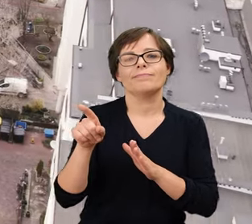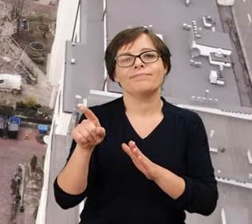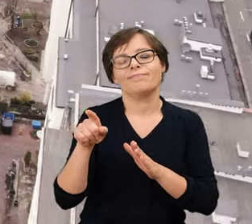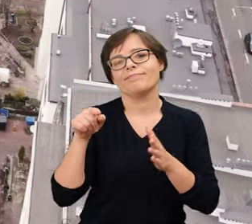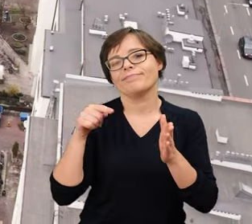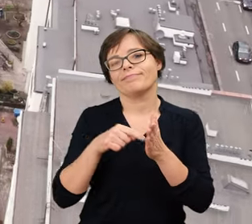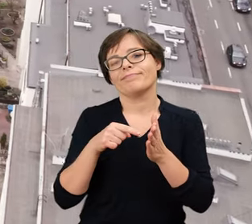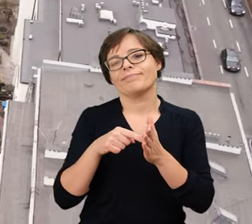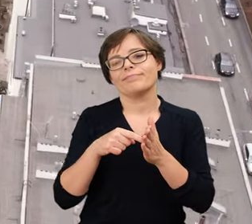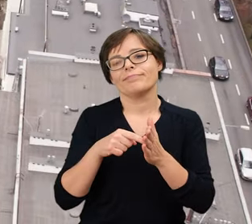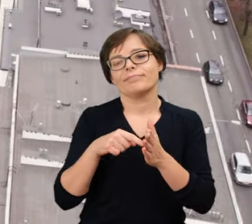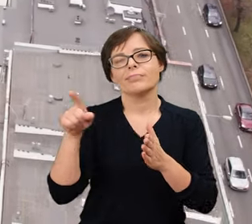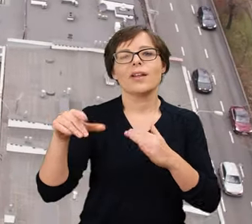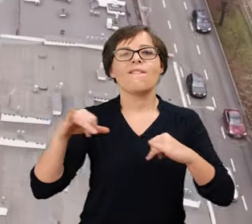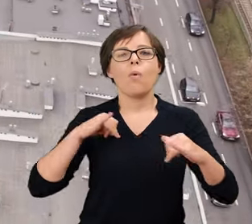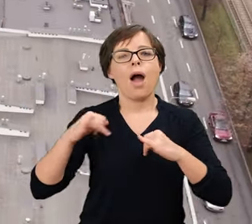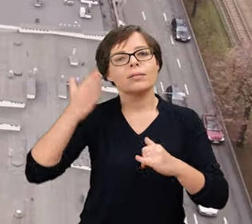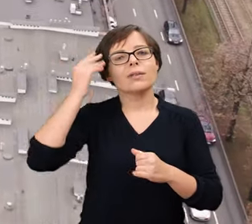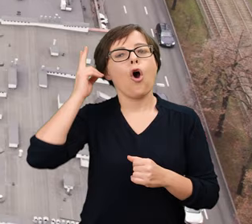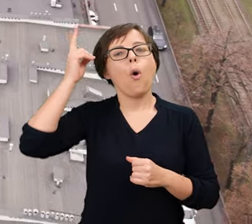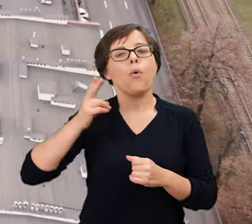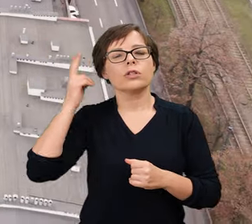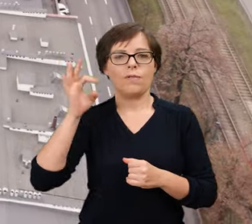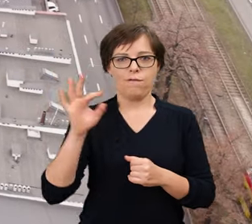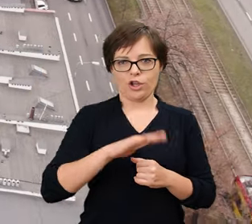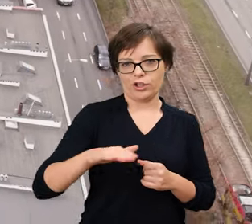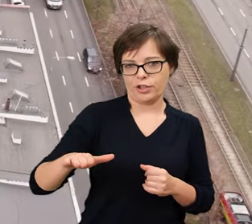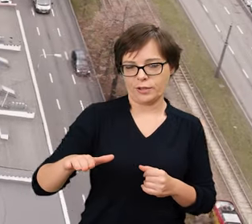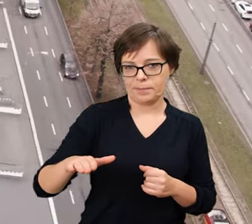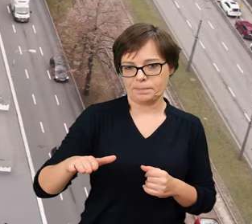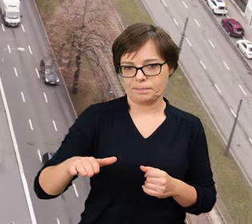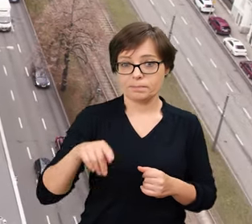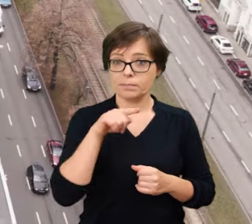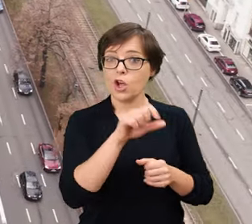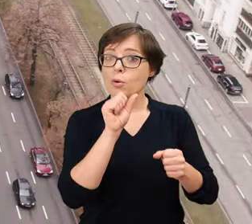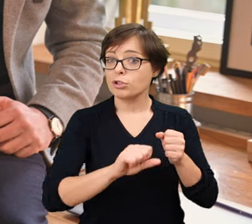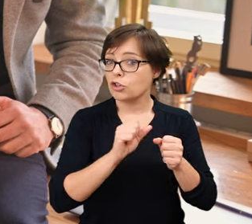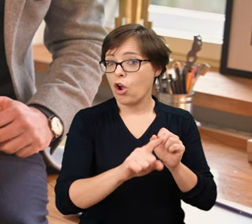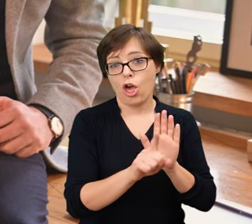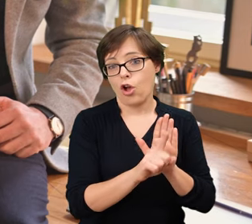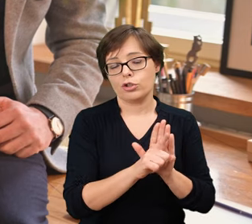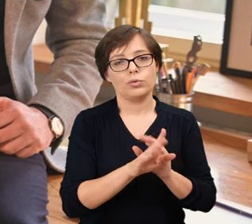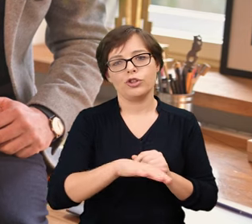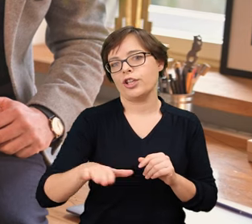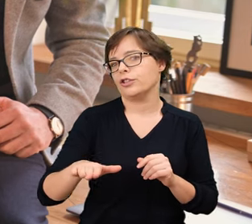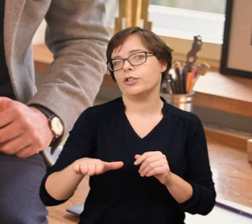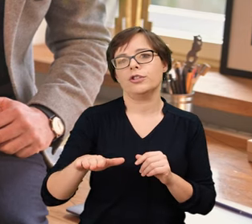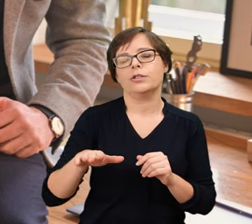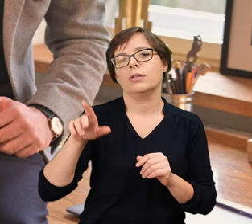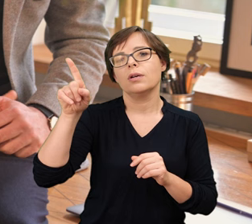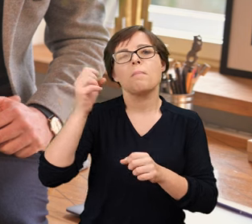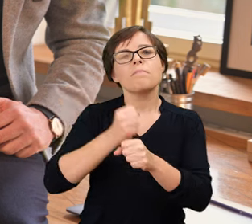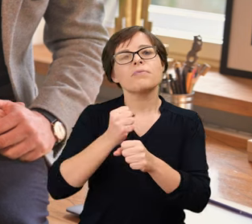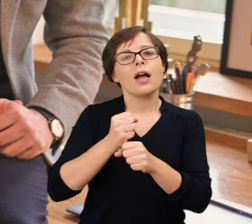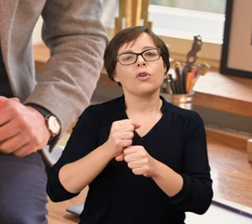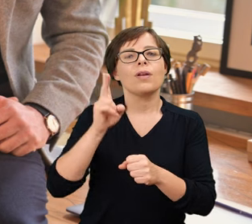wyższych przedstawicieli władzy ludowej. Tutaj do tego przedszkola uczęszczały dzieci